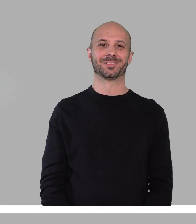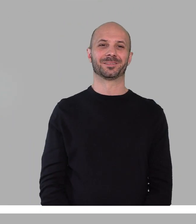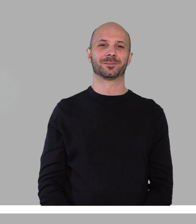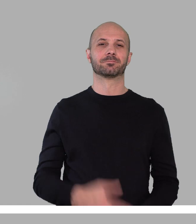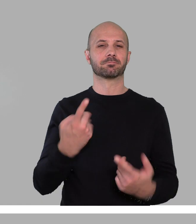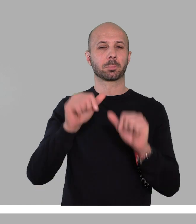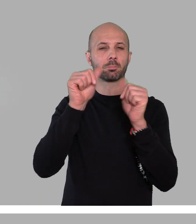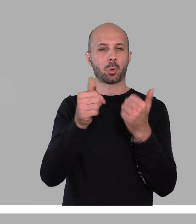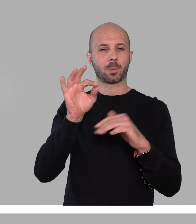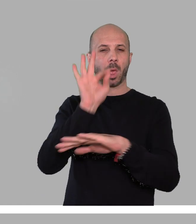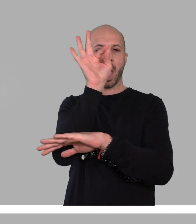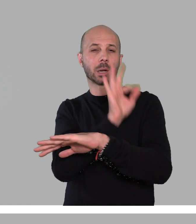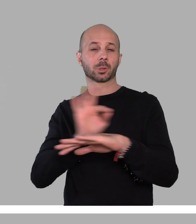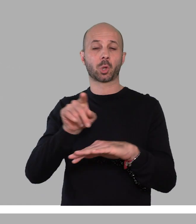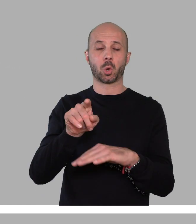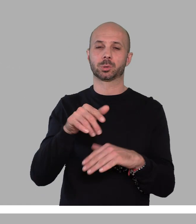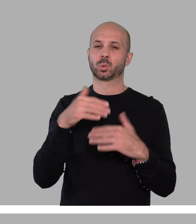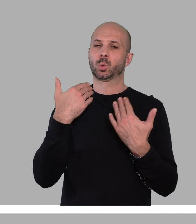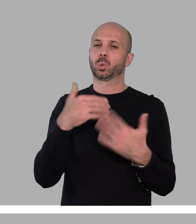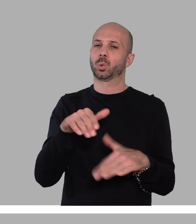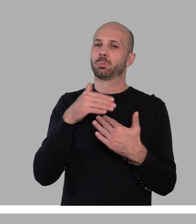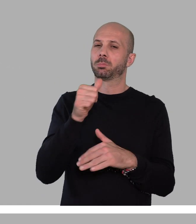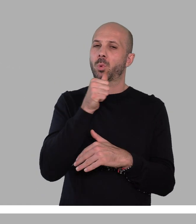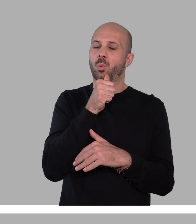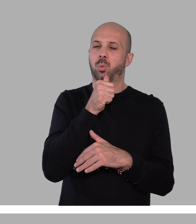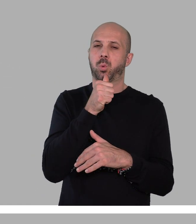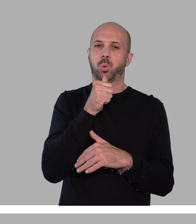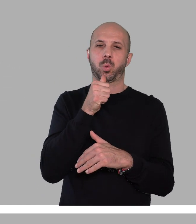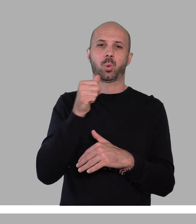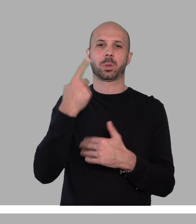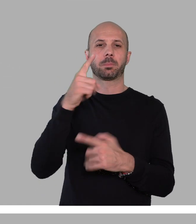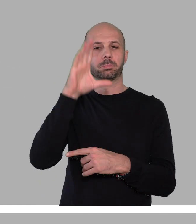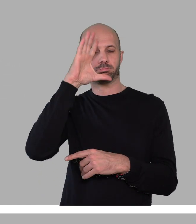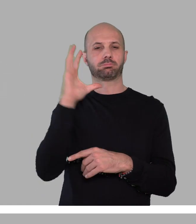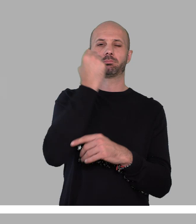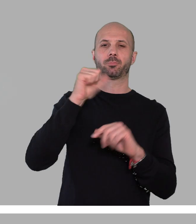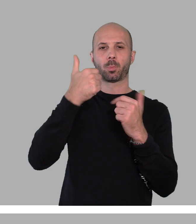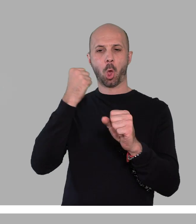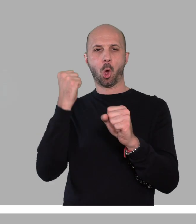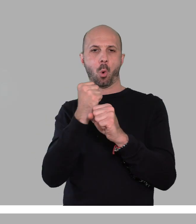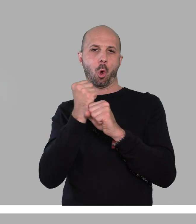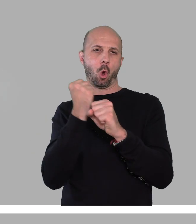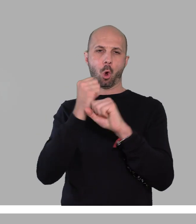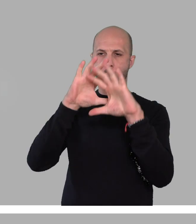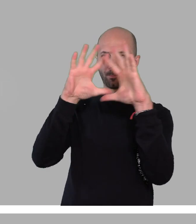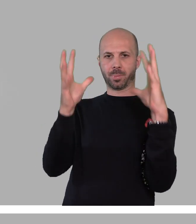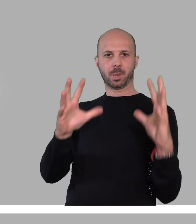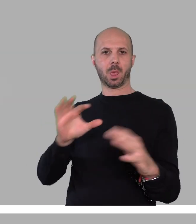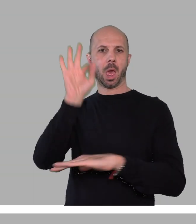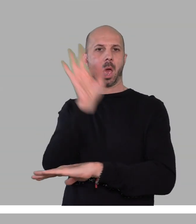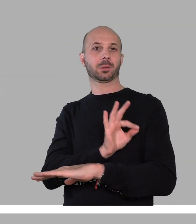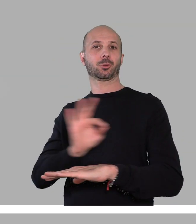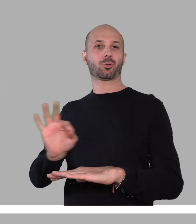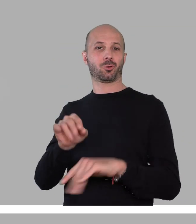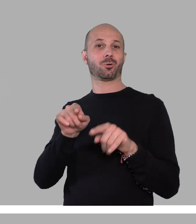Questi modellini architettonici sono indispensabili, direi, per una comprensione di un'opera